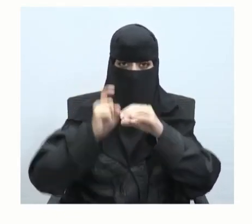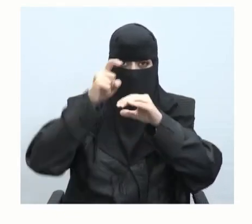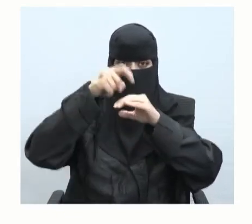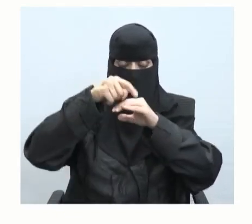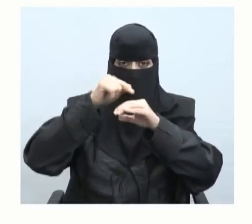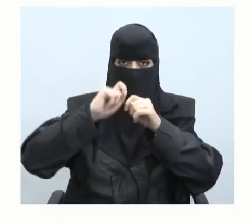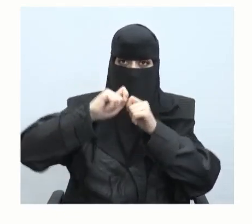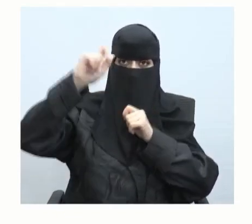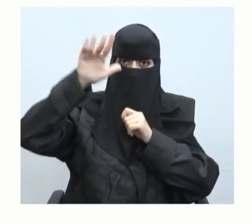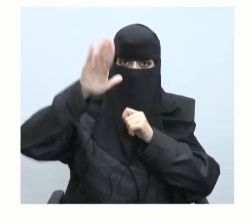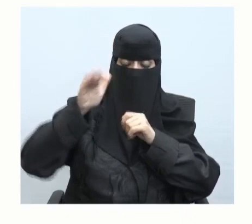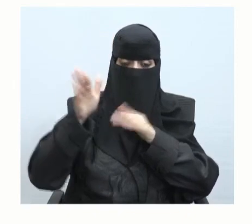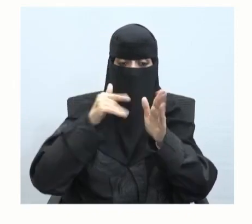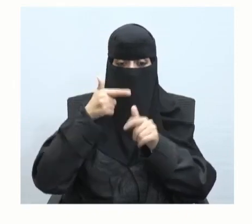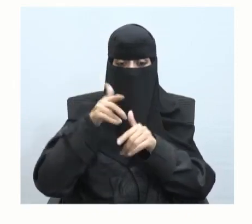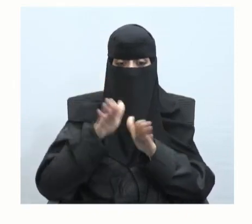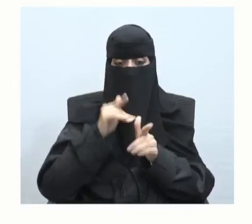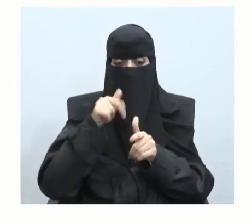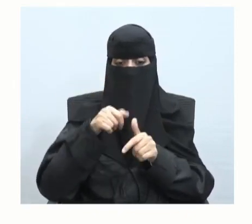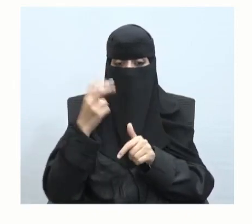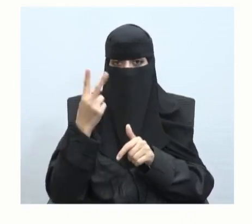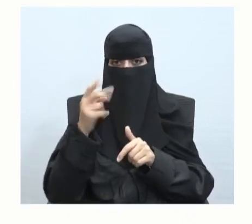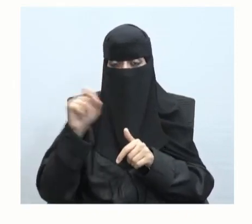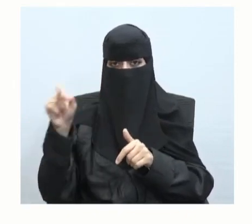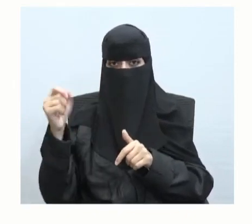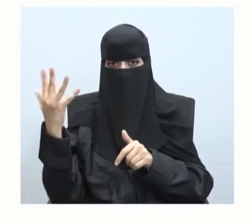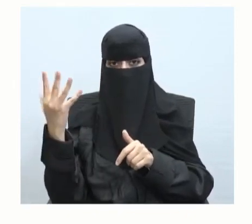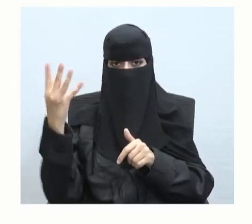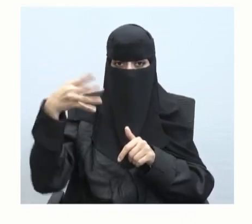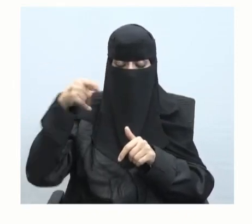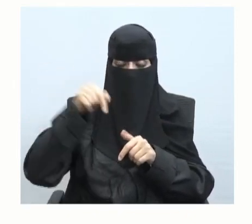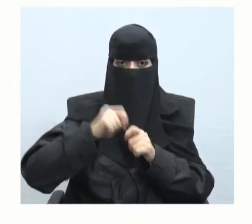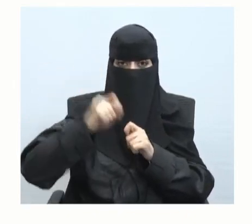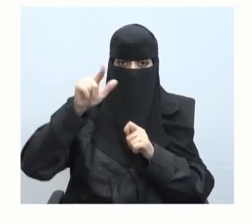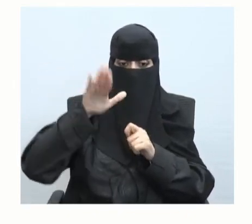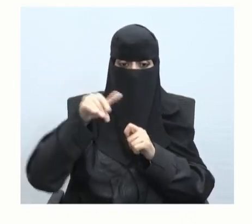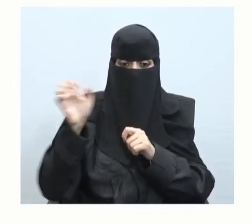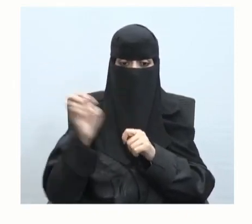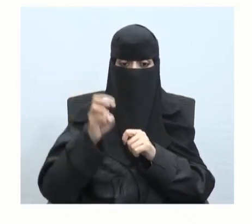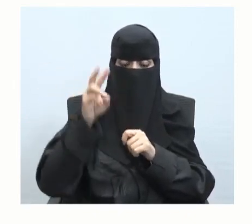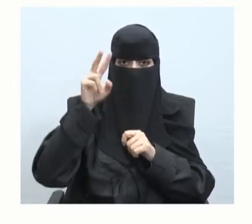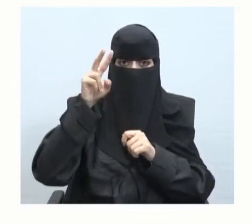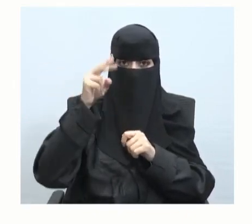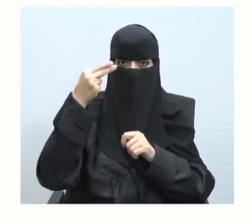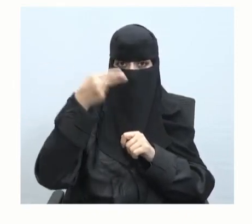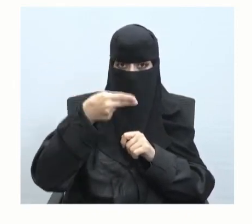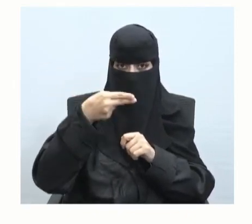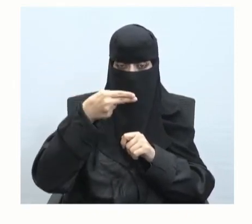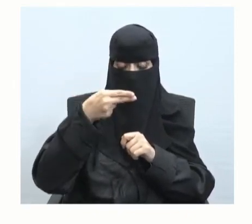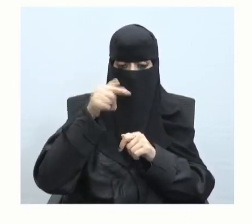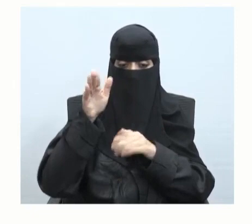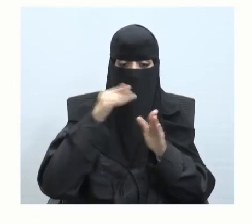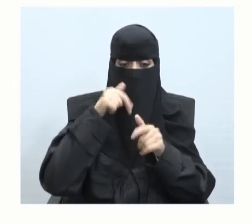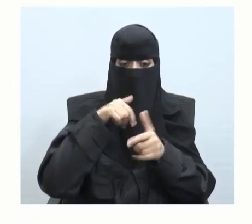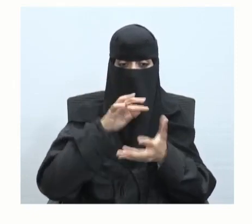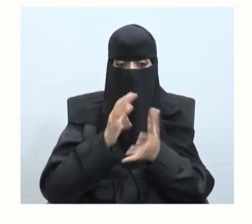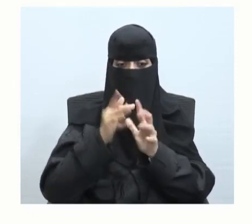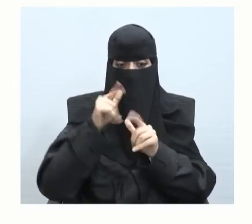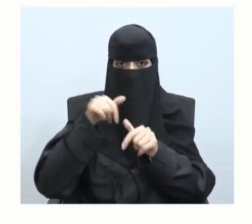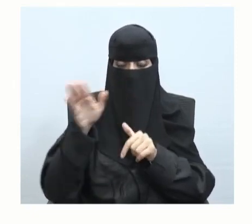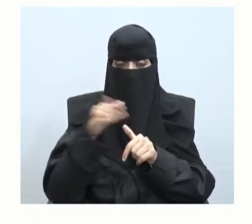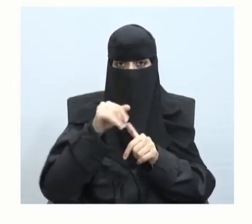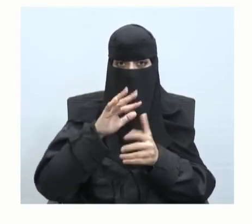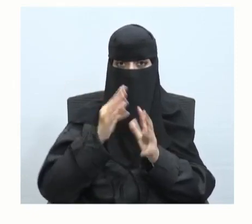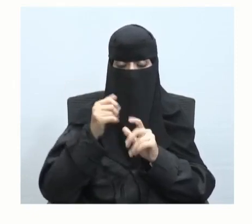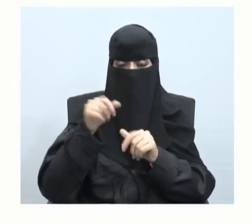العالي او الوثب العالي اثنين بوينت 45 هذه مقدار الاتش اما بالنسبه للكتله التي تقفز اللي هي